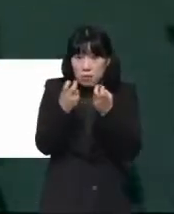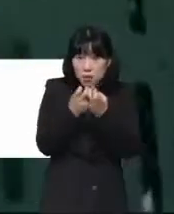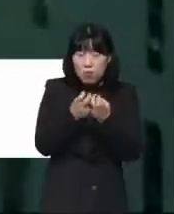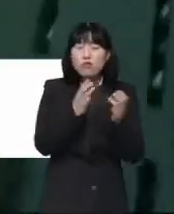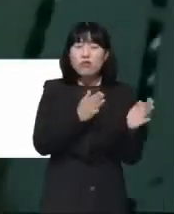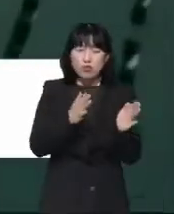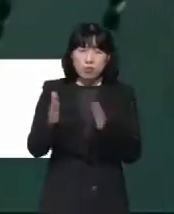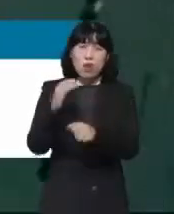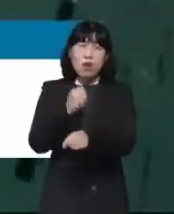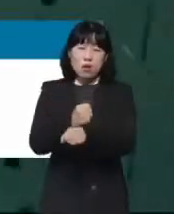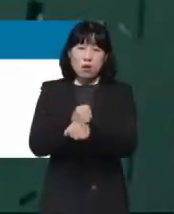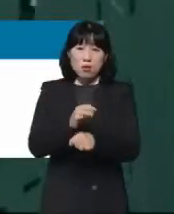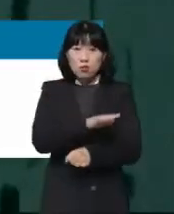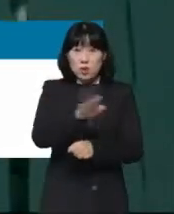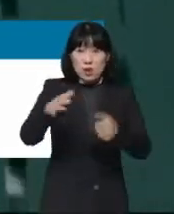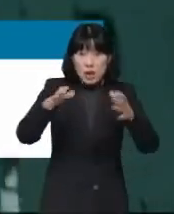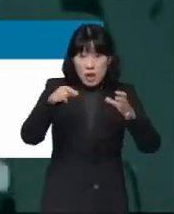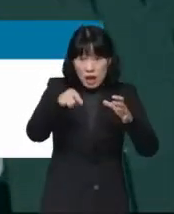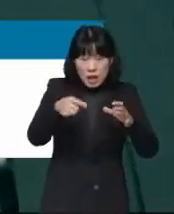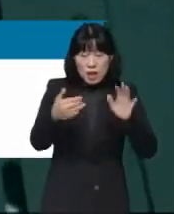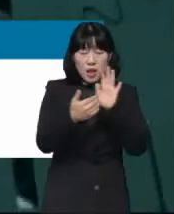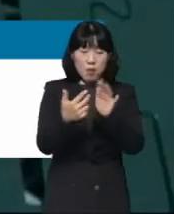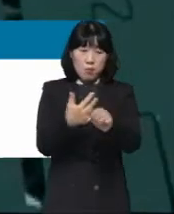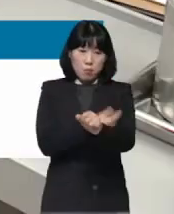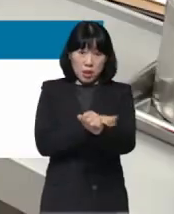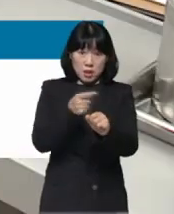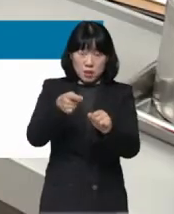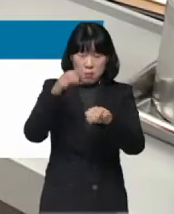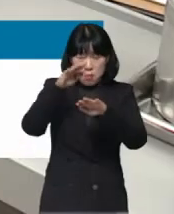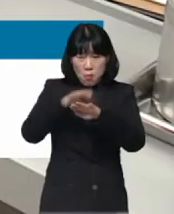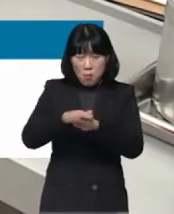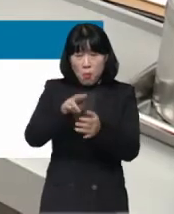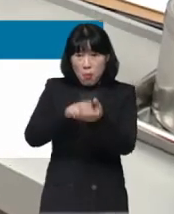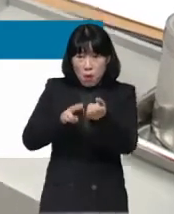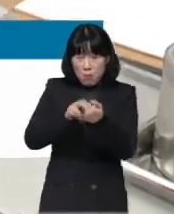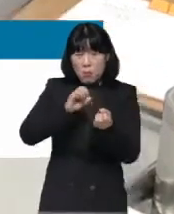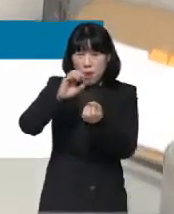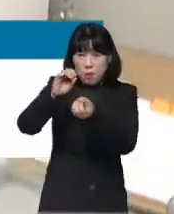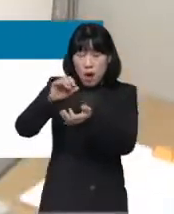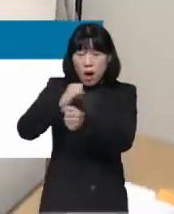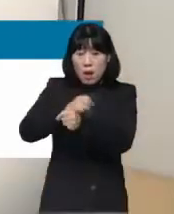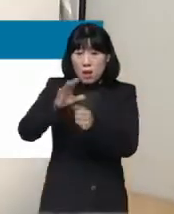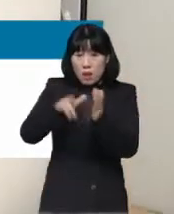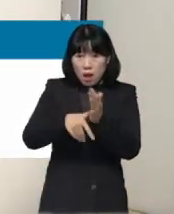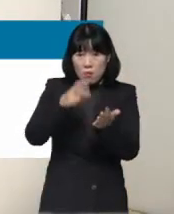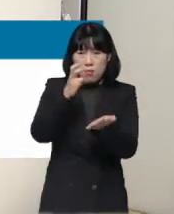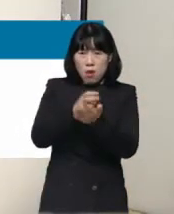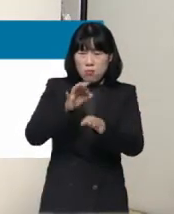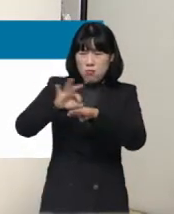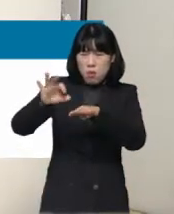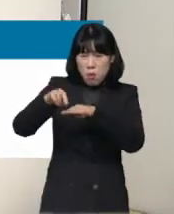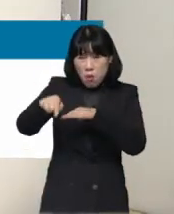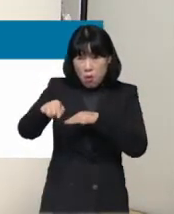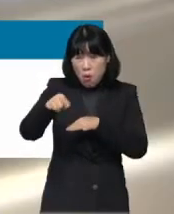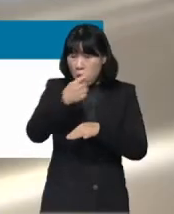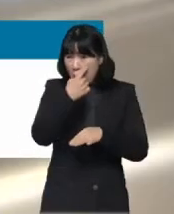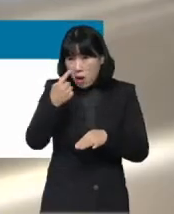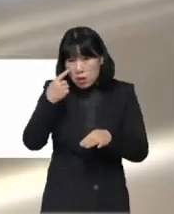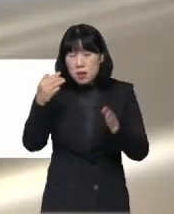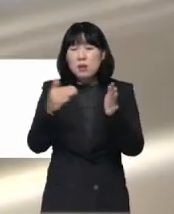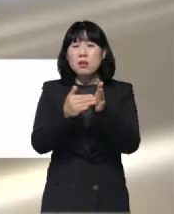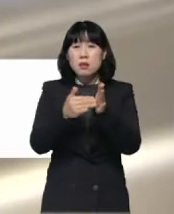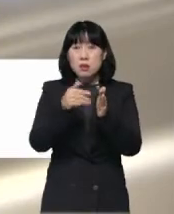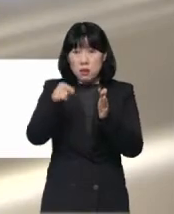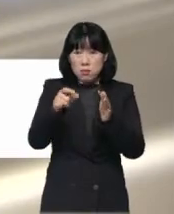마련해서 우리나라의 이런 백신 유통 보관 과정에서의 관리 지침이 허술하다. 이런 것들이 밝혀졌고요.